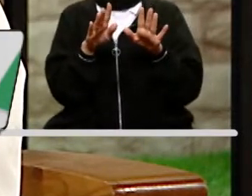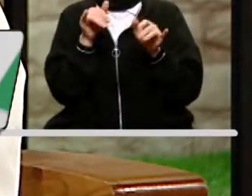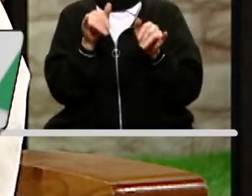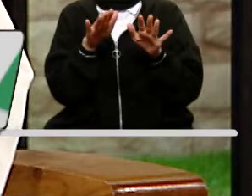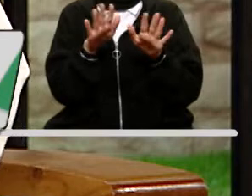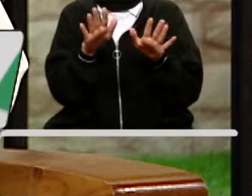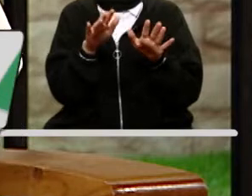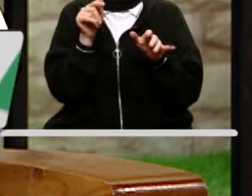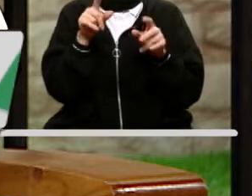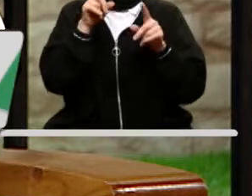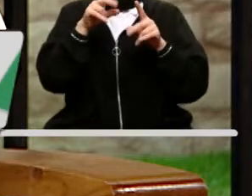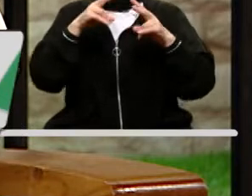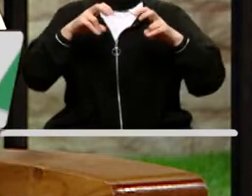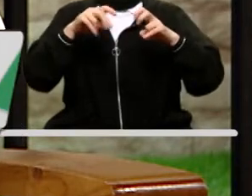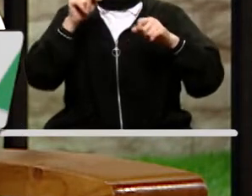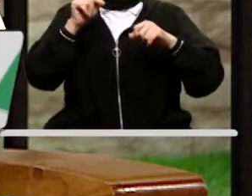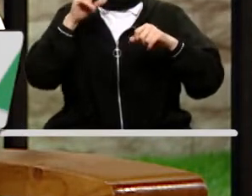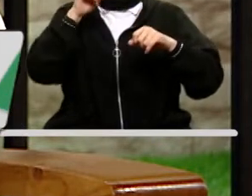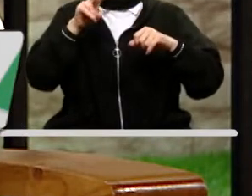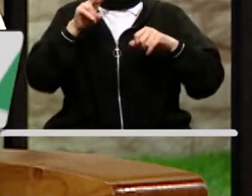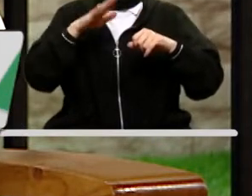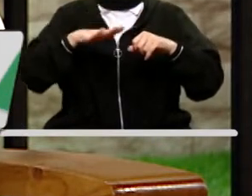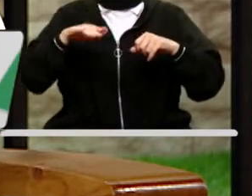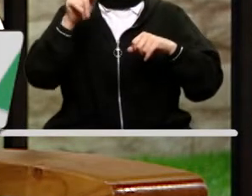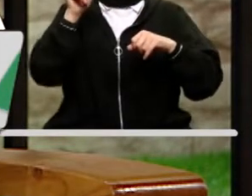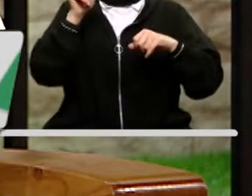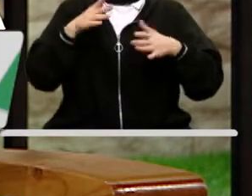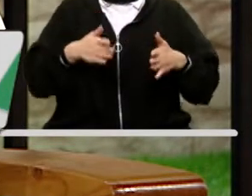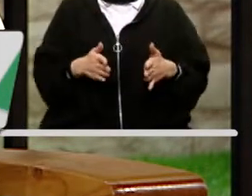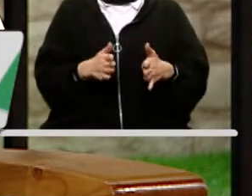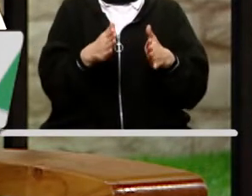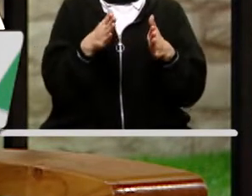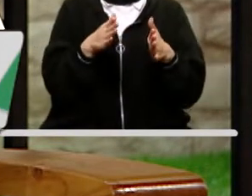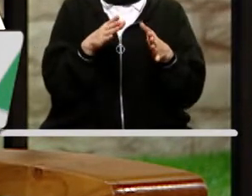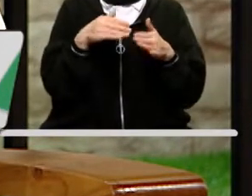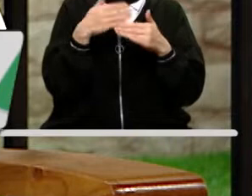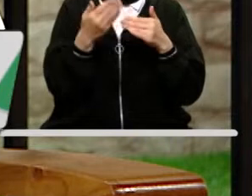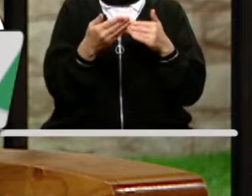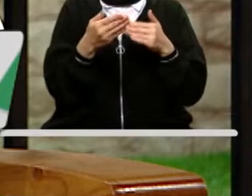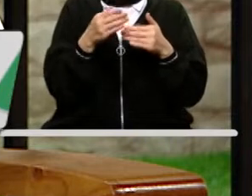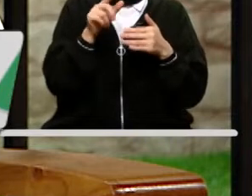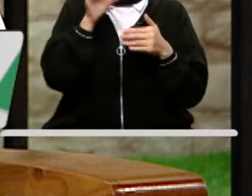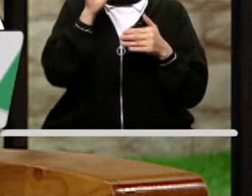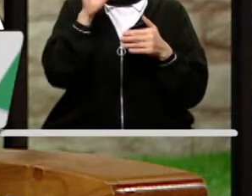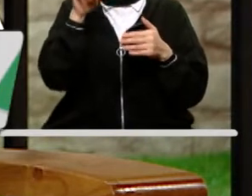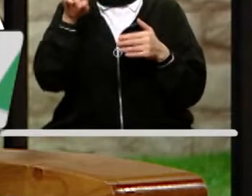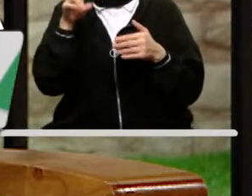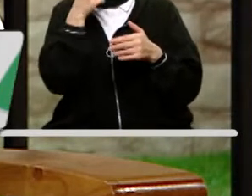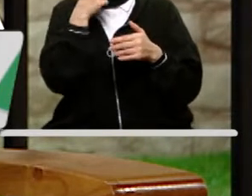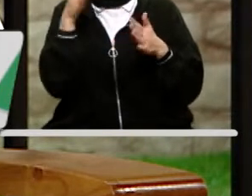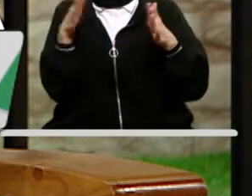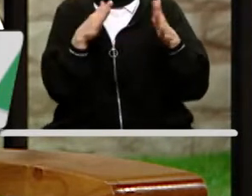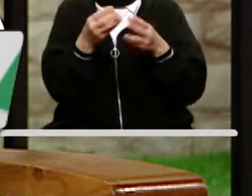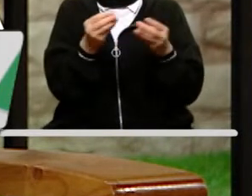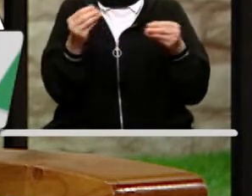Çocukların doğduğu andaki o merak duyguları, düşünün 0-2 yaşa kadar zaten çok yoğun. Okul öncesine kadar ayrı bir